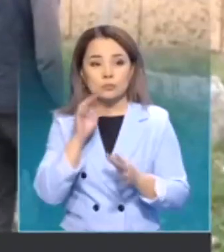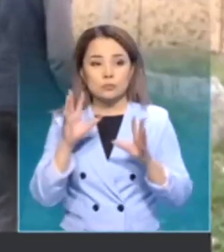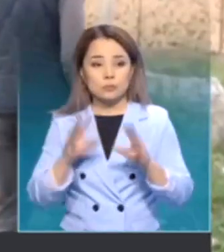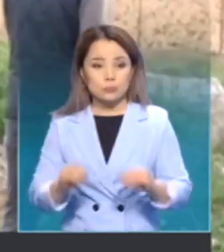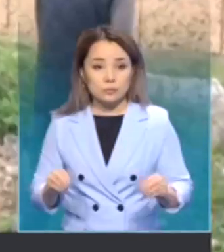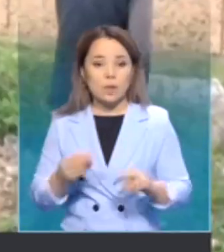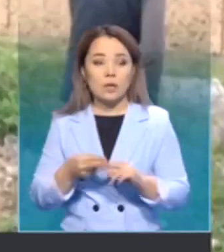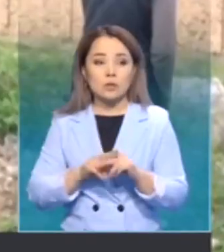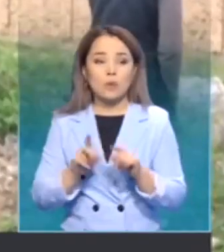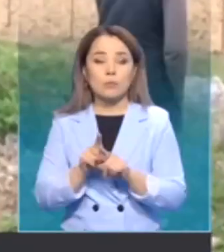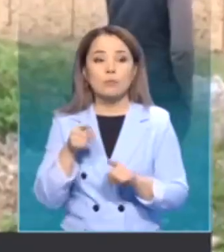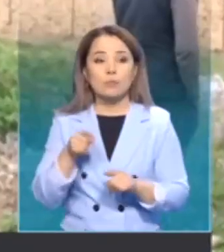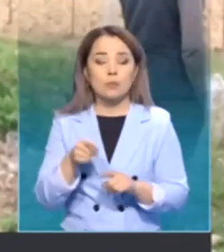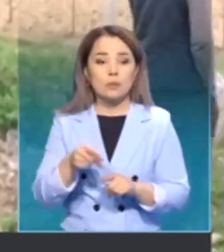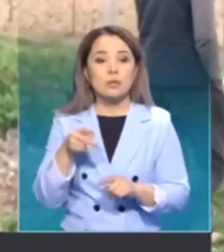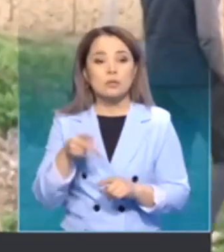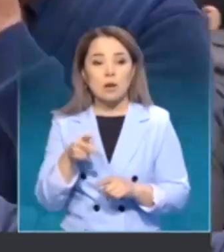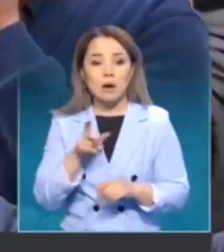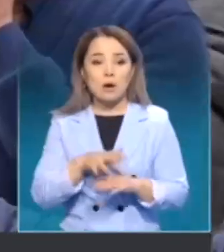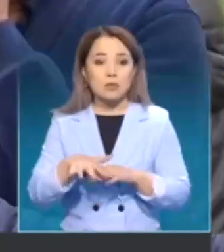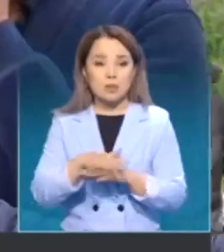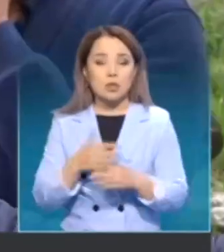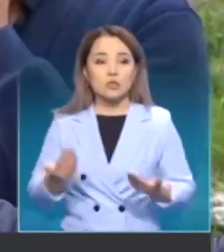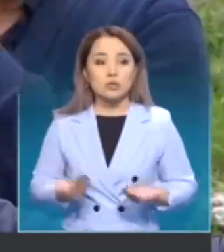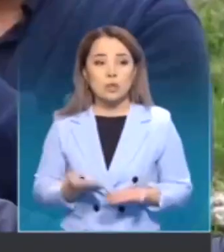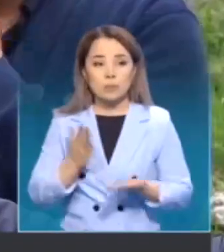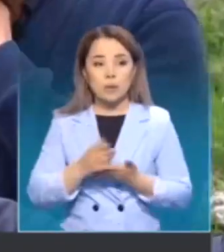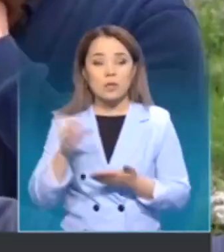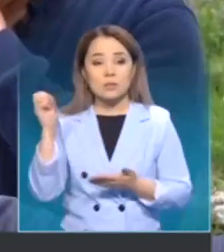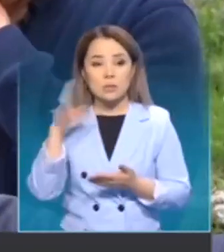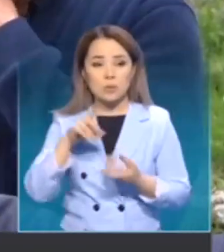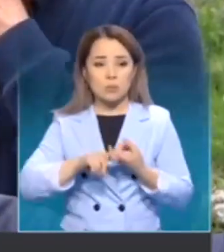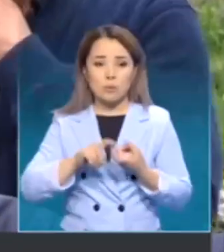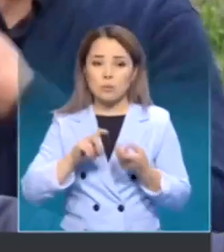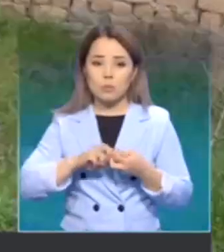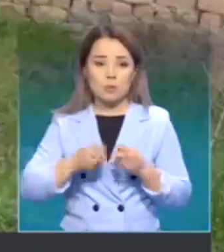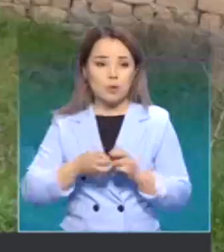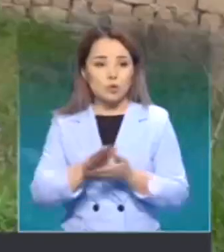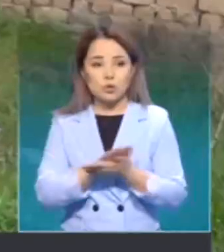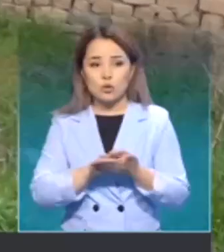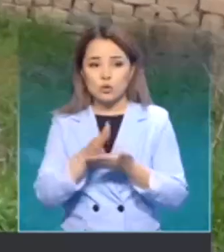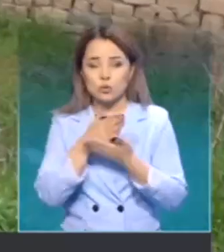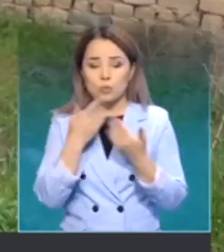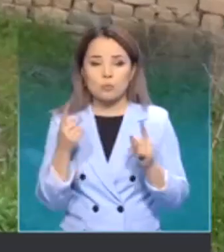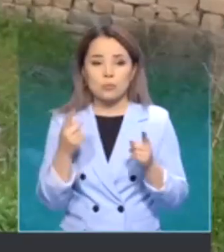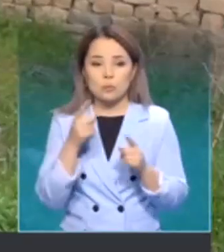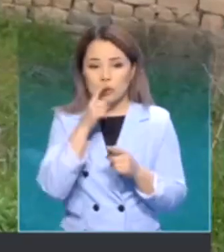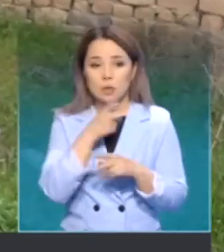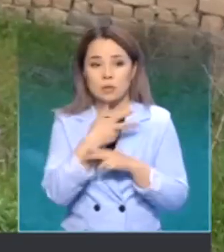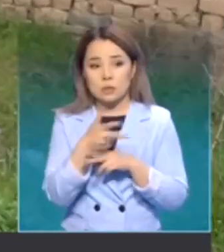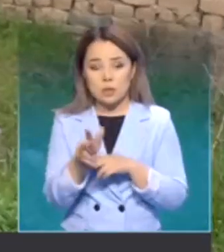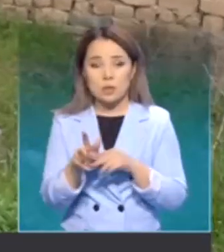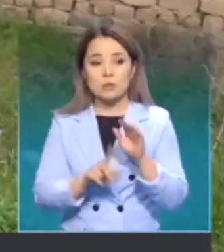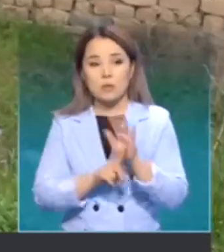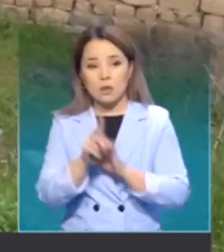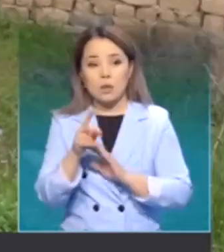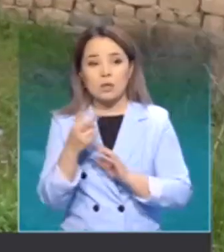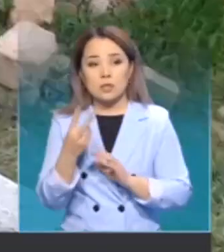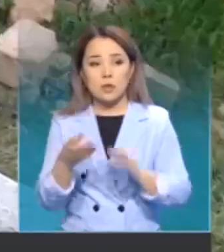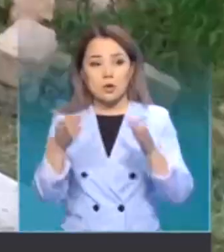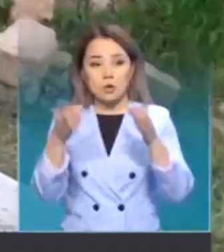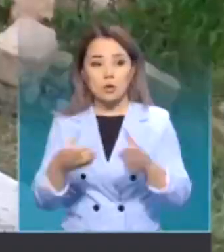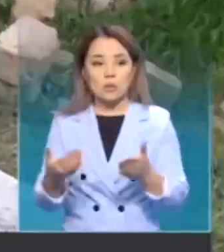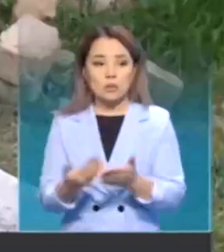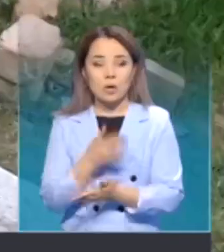Бір линияда мыңдаған, екі мыңдаған адам отыр берді. Егер цветтен болатын болса, сол кезде бәрі кету керек еді ғой. Түсірілім жасалған күні ауылдағы екі ұңғымаға